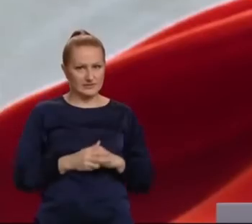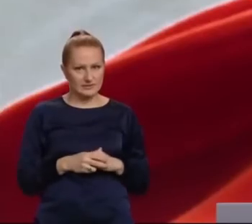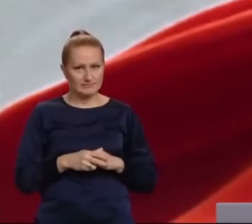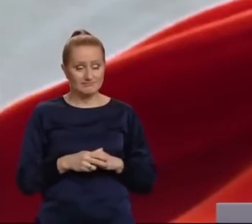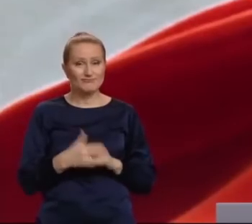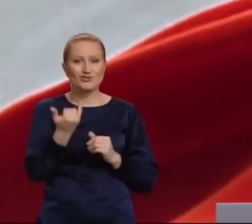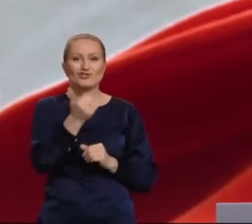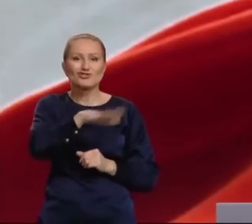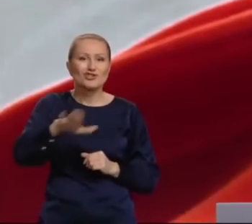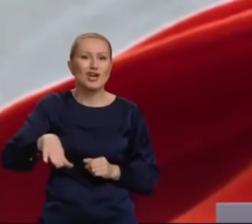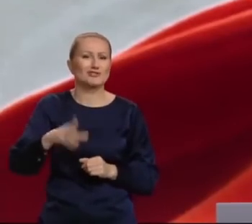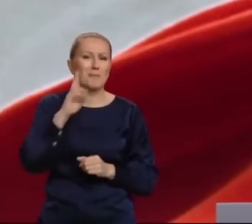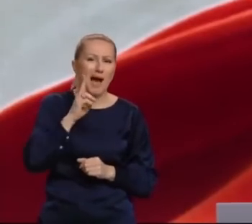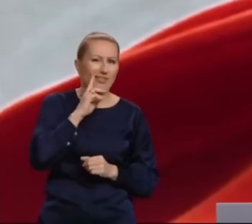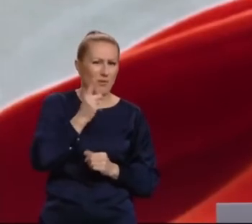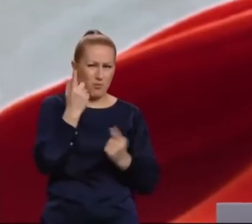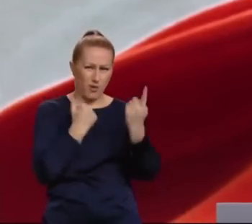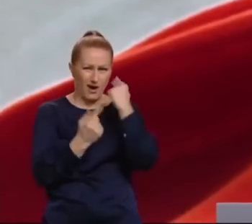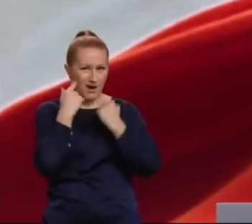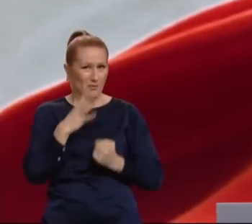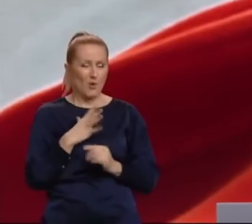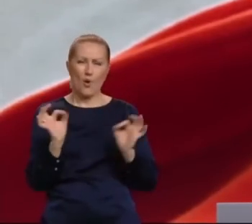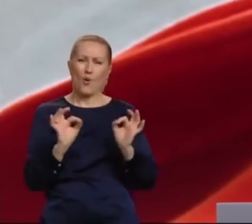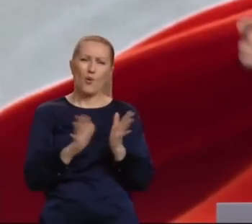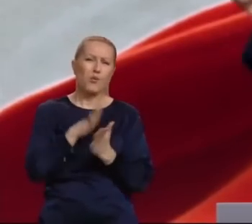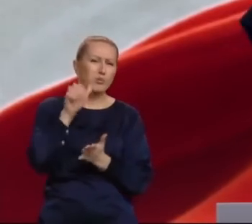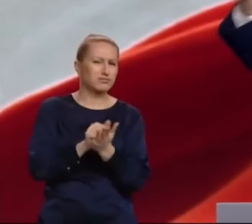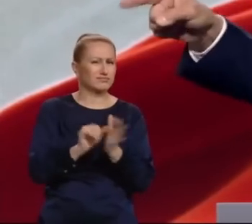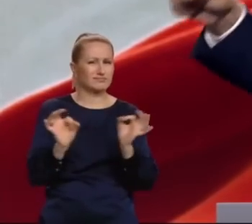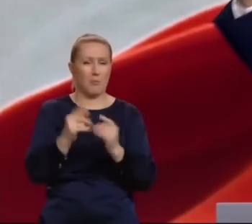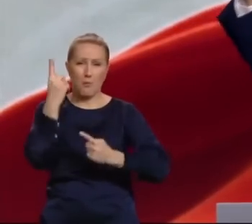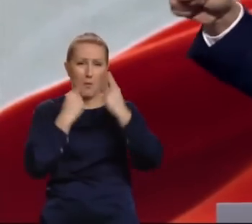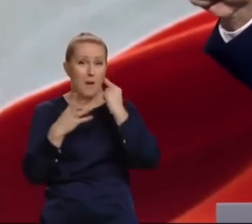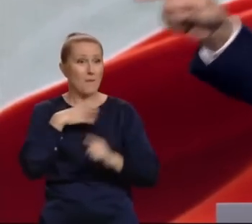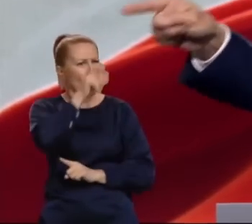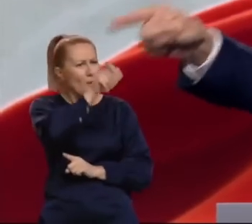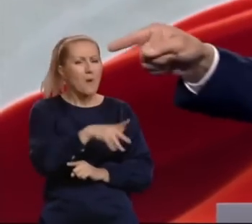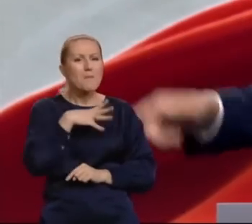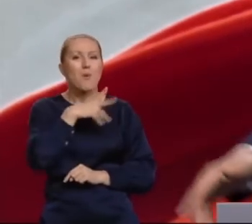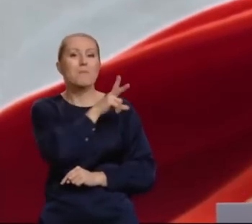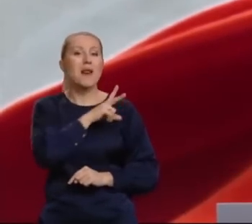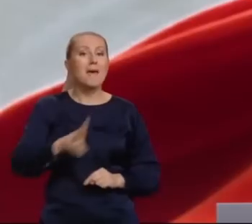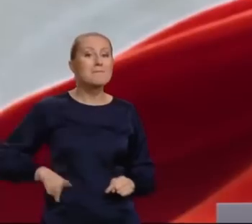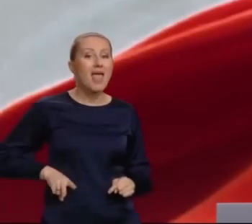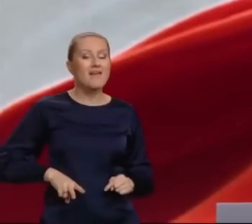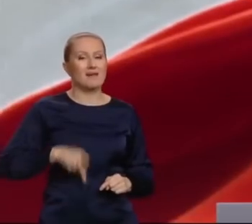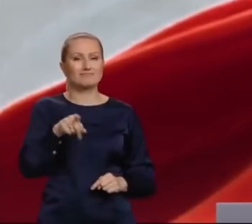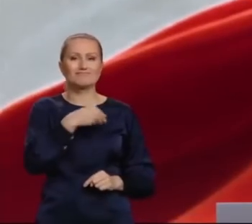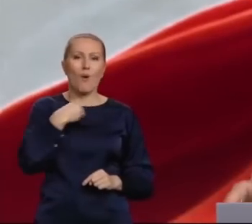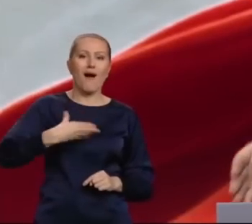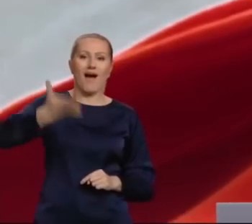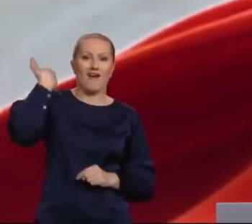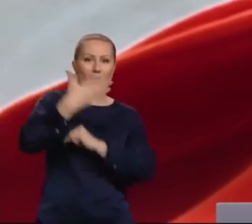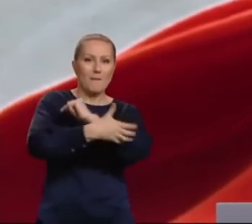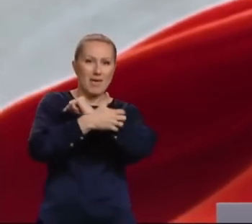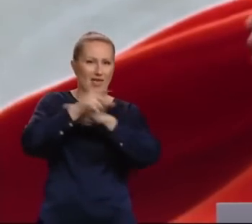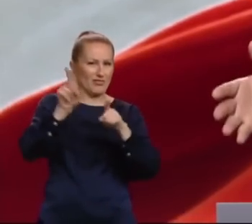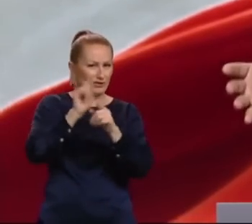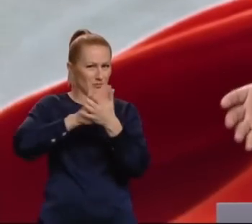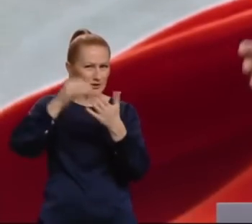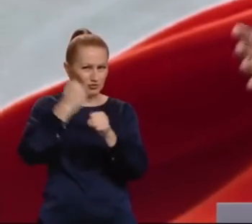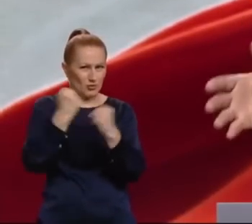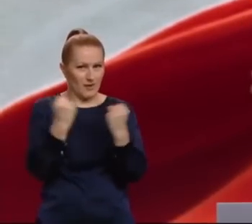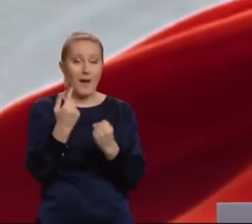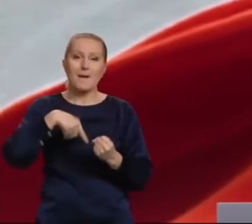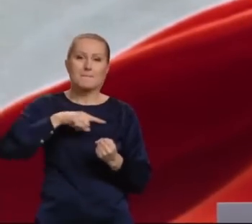Płacz dzieci i matek. To tragedie i łzy. Był pan premierem polskiej biedy i bezrobocie. A my